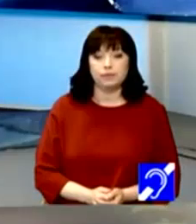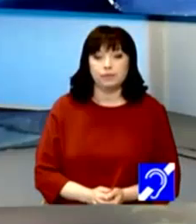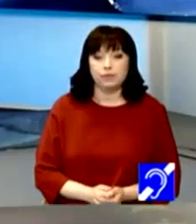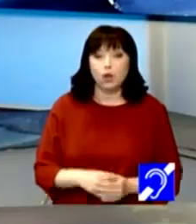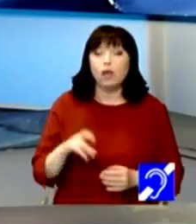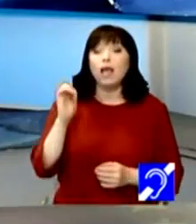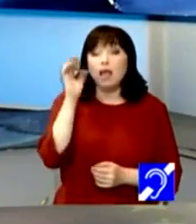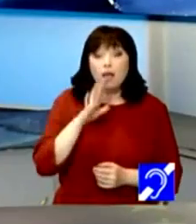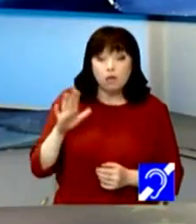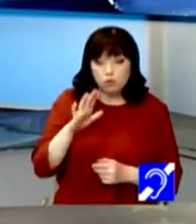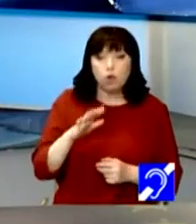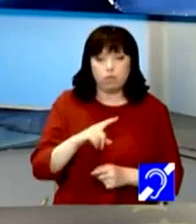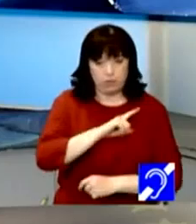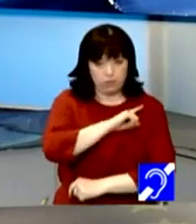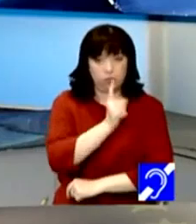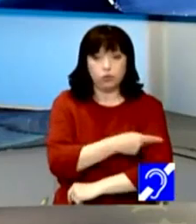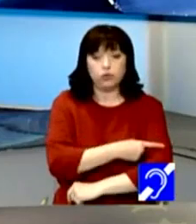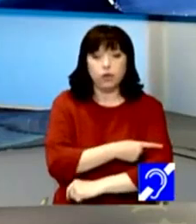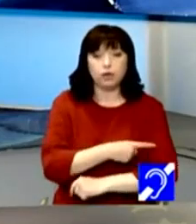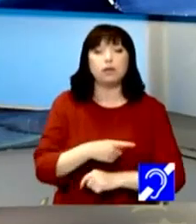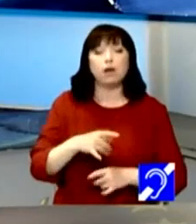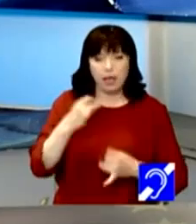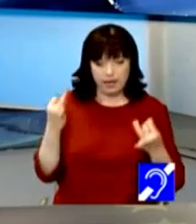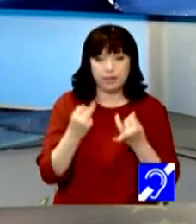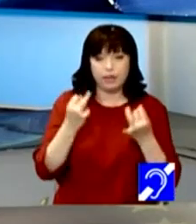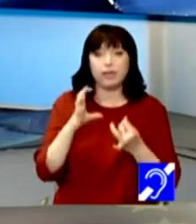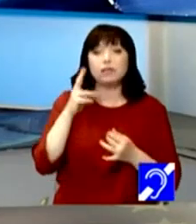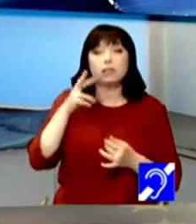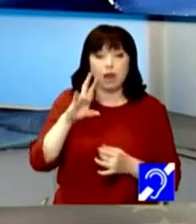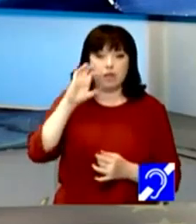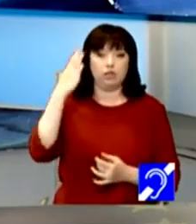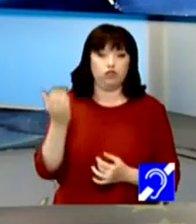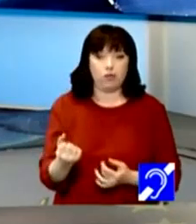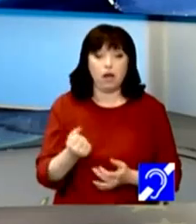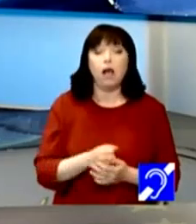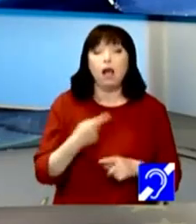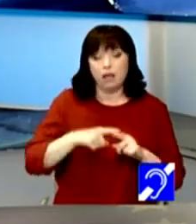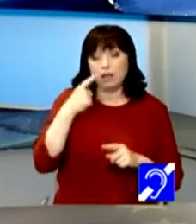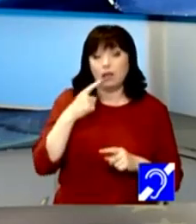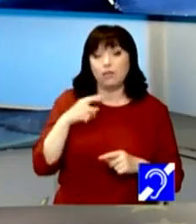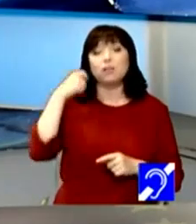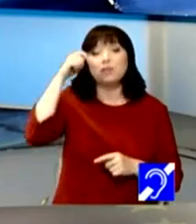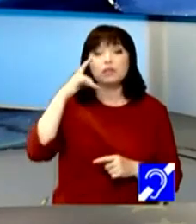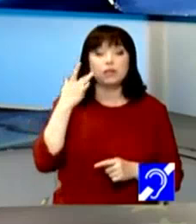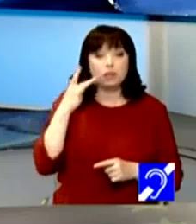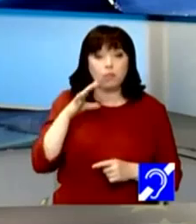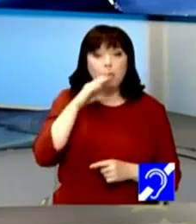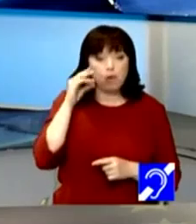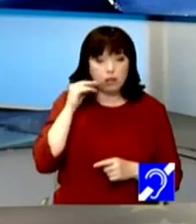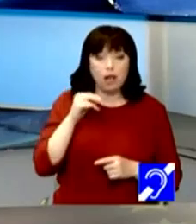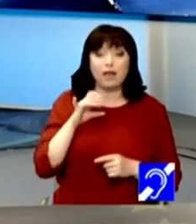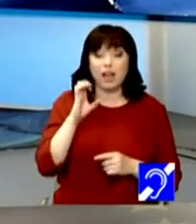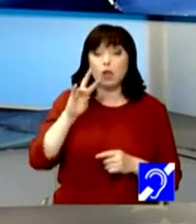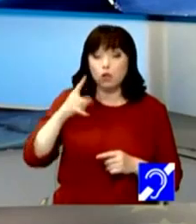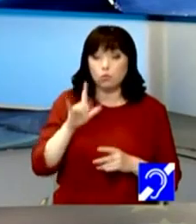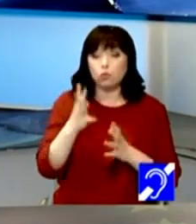O Uniune Europeană puternică este în interesul Statelor Unite, declară președintele american Joe Biden. Bulgaria va primi din iunie